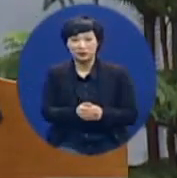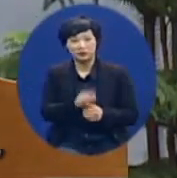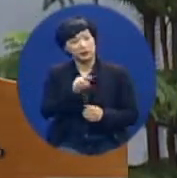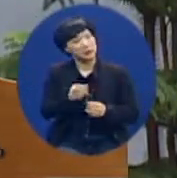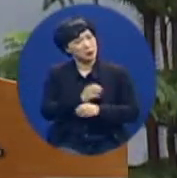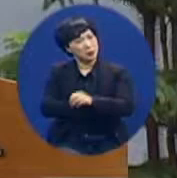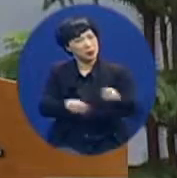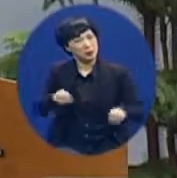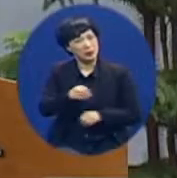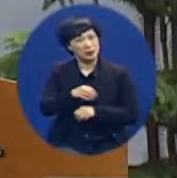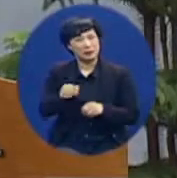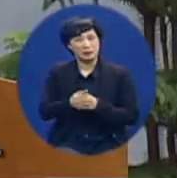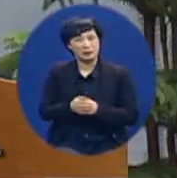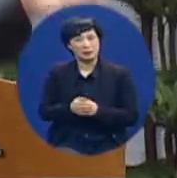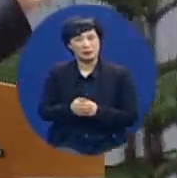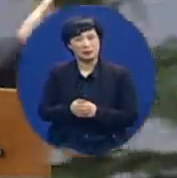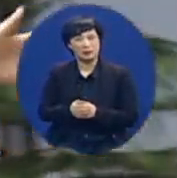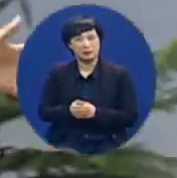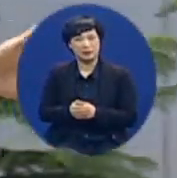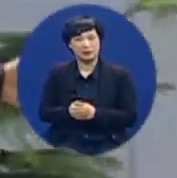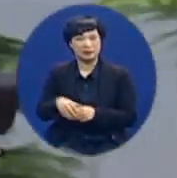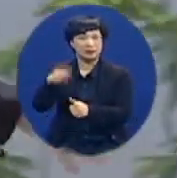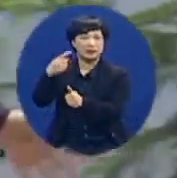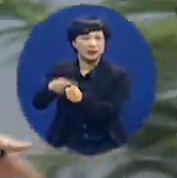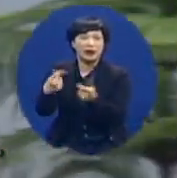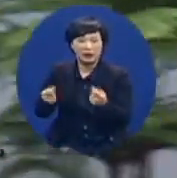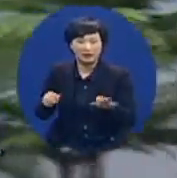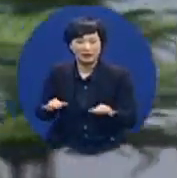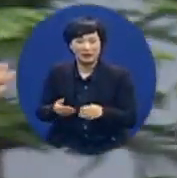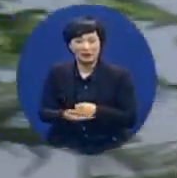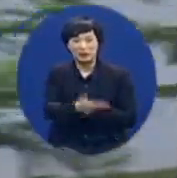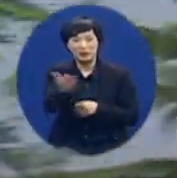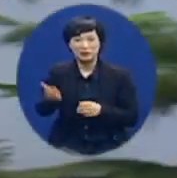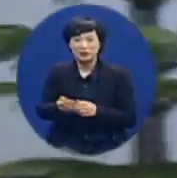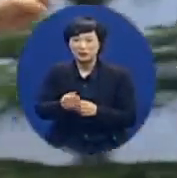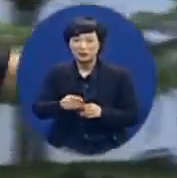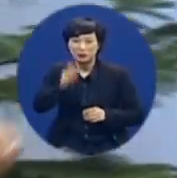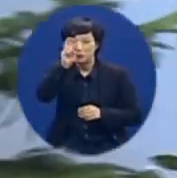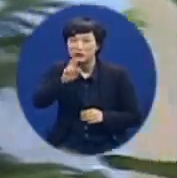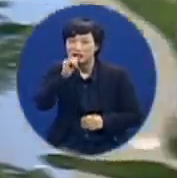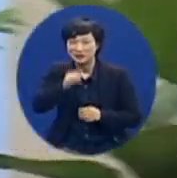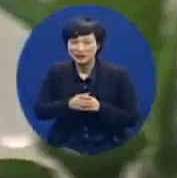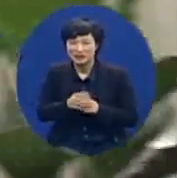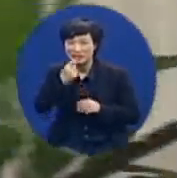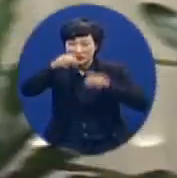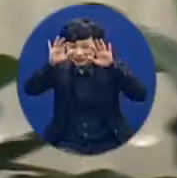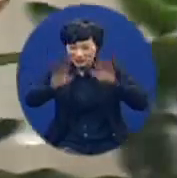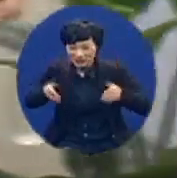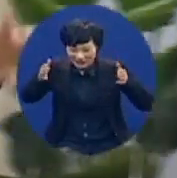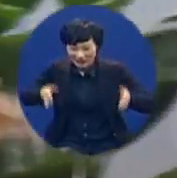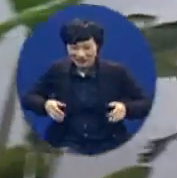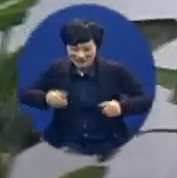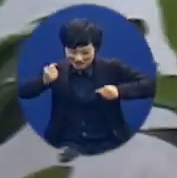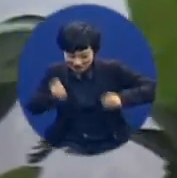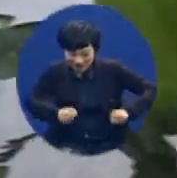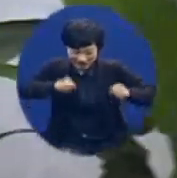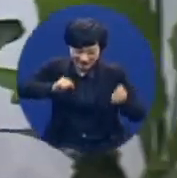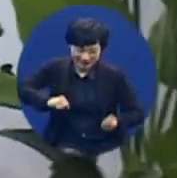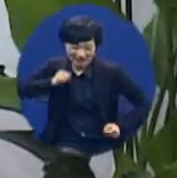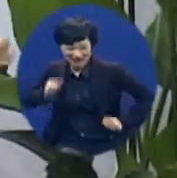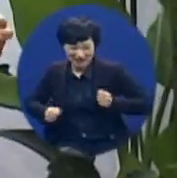거 같아 흰눈 사이로 썰매를 타고 달리는